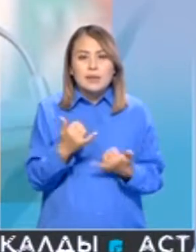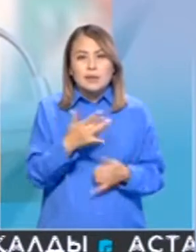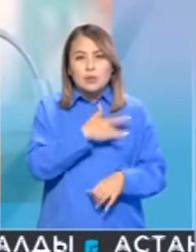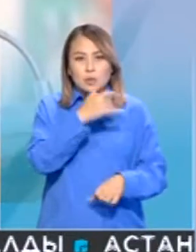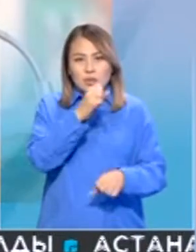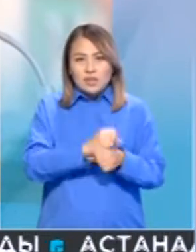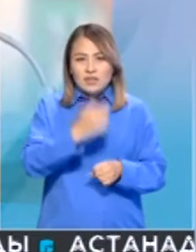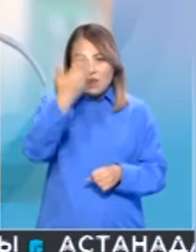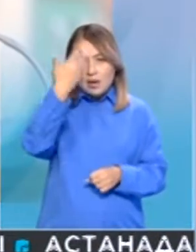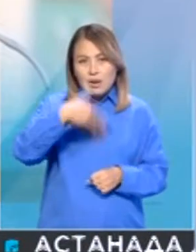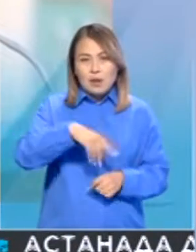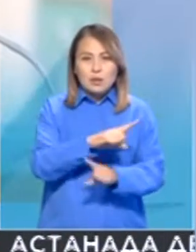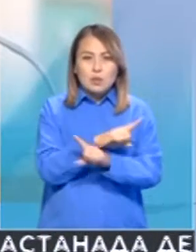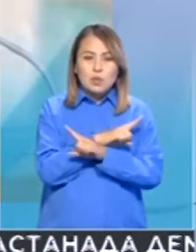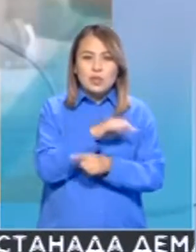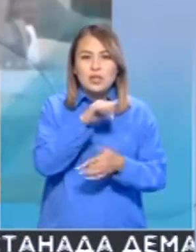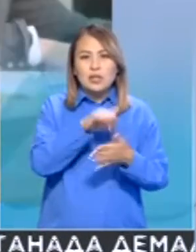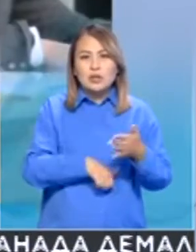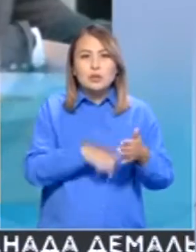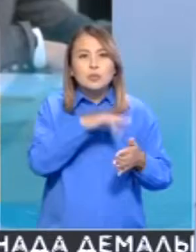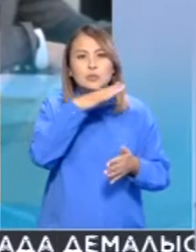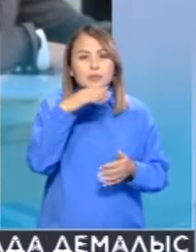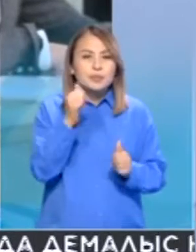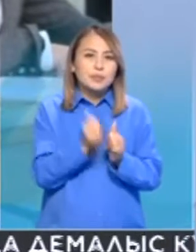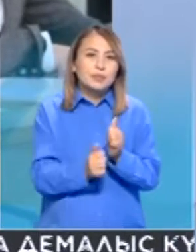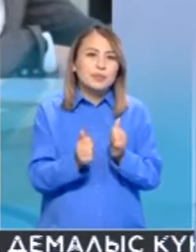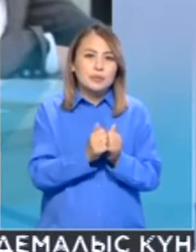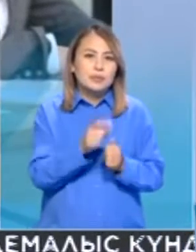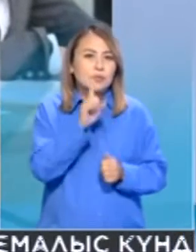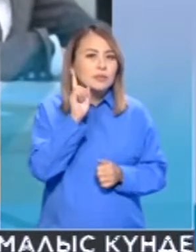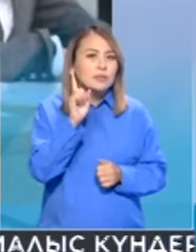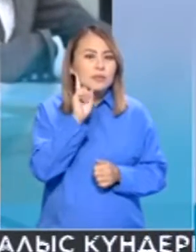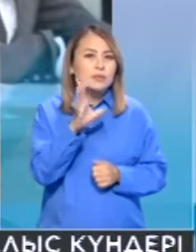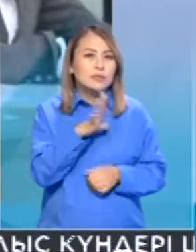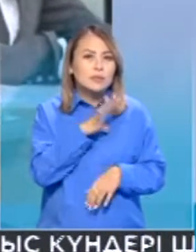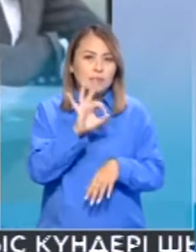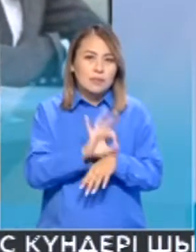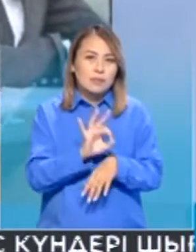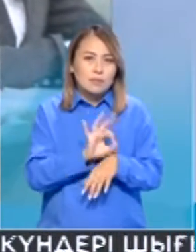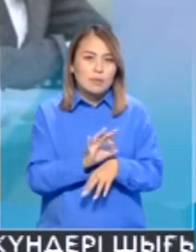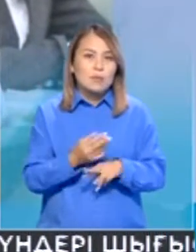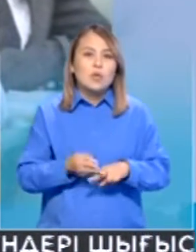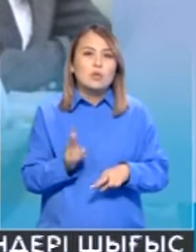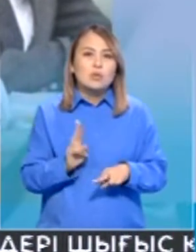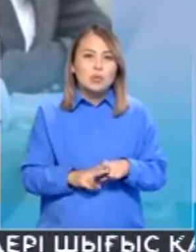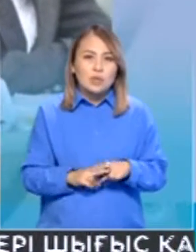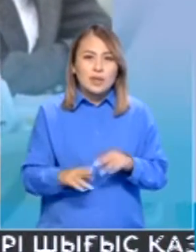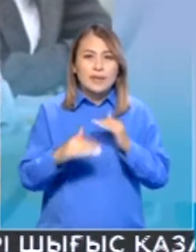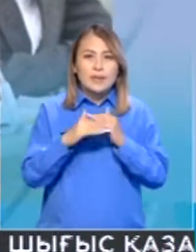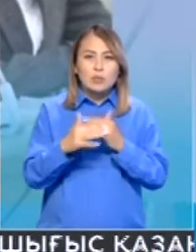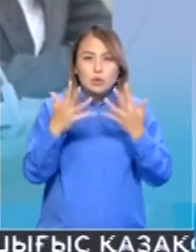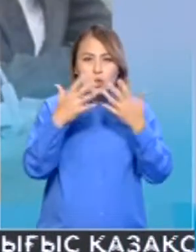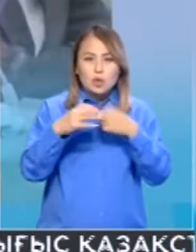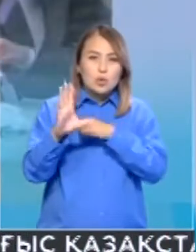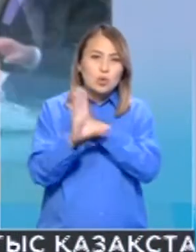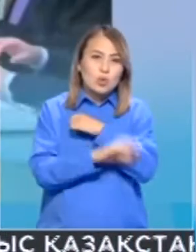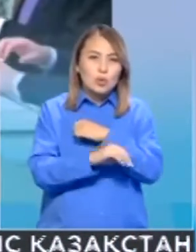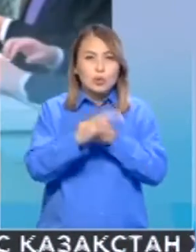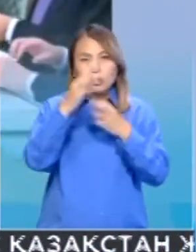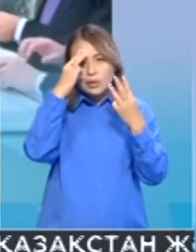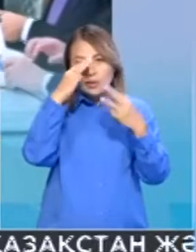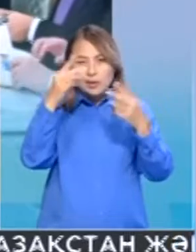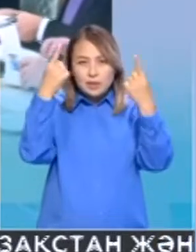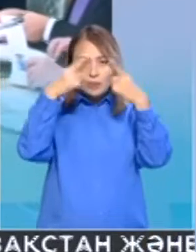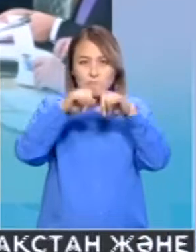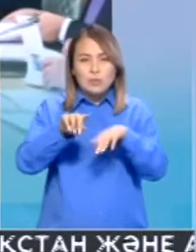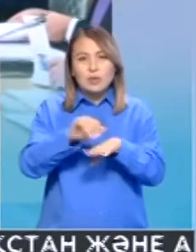Қазір инсульт пен инфарктан қайтыс болу дерегі жиілеп барады. Тіпті жастарымыз да дертке шалдығып жатыр. Сондықтан ел бойынша соңғы